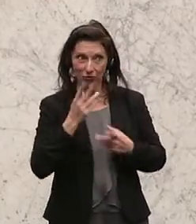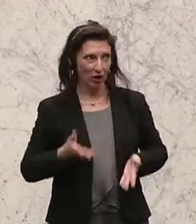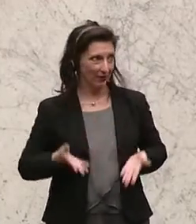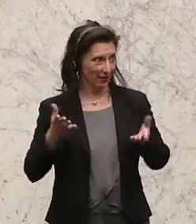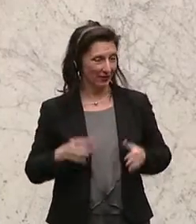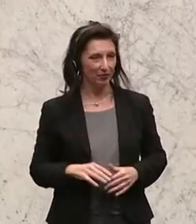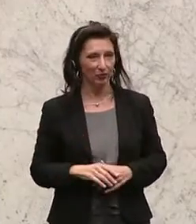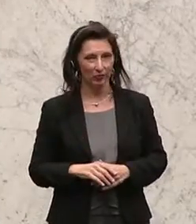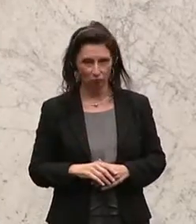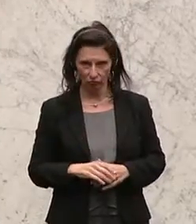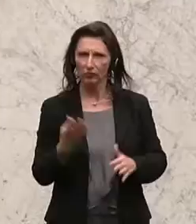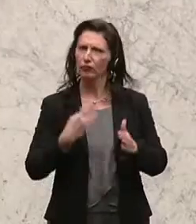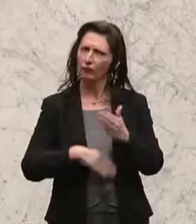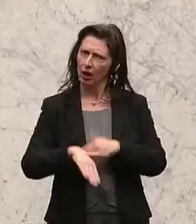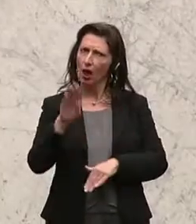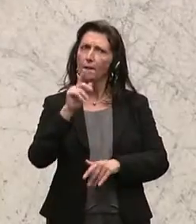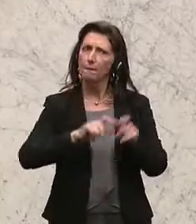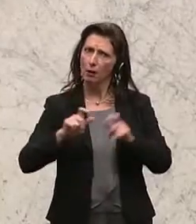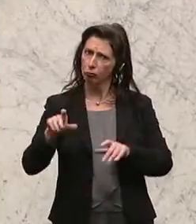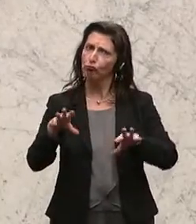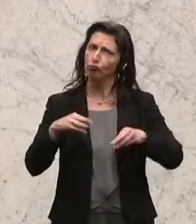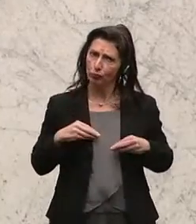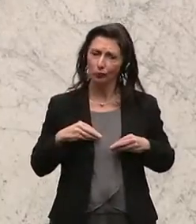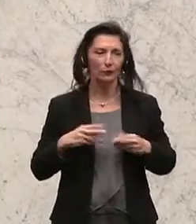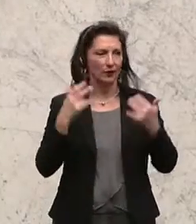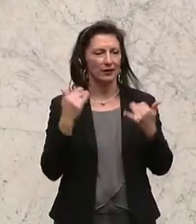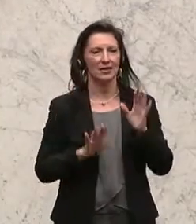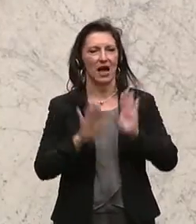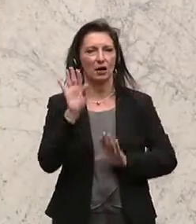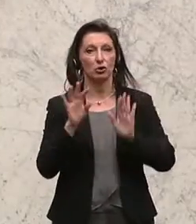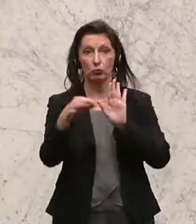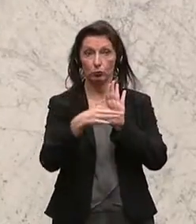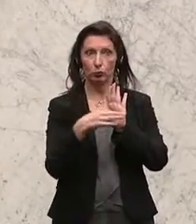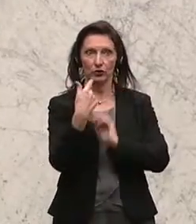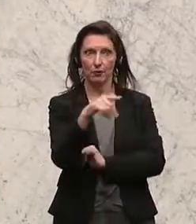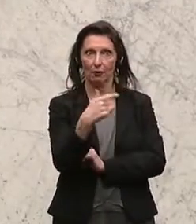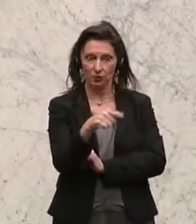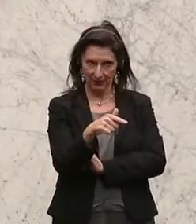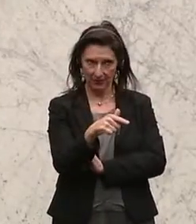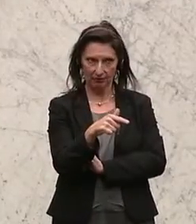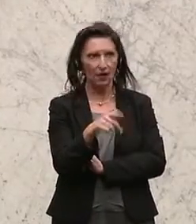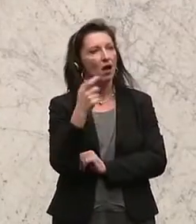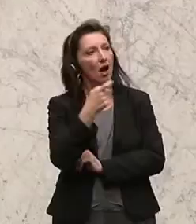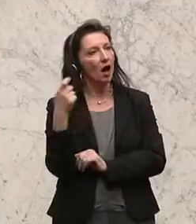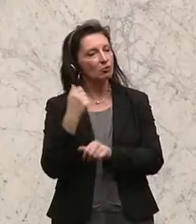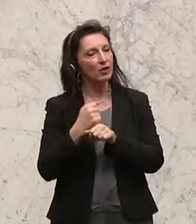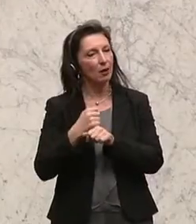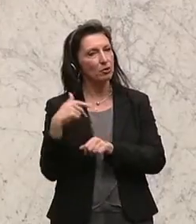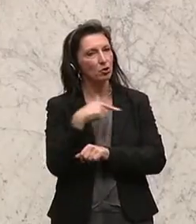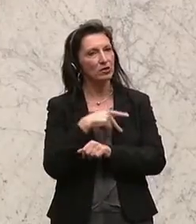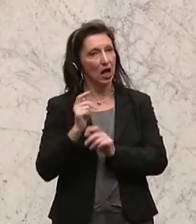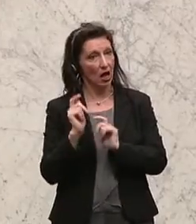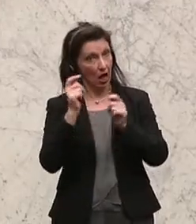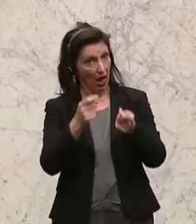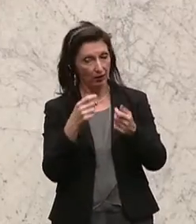Zeichen. Das ist mehrheitlich angenommen. Wir gelangen nun zur Abstimmung über Tagesordnungspunkt 22, Antrag des Ausschusses für Arbeit und Soziales, einen